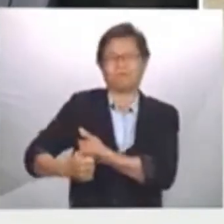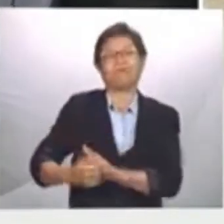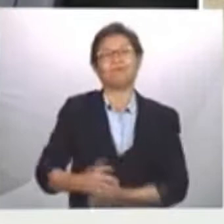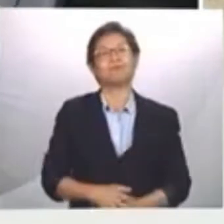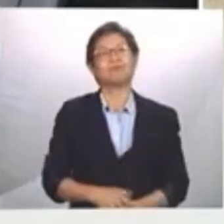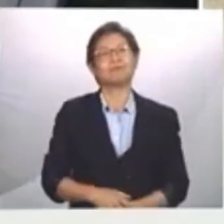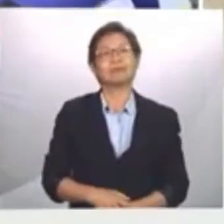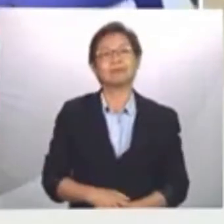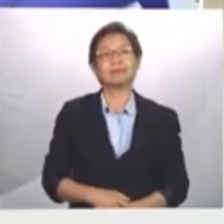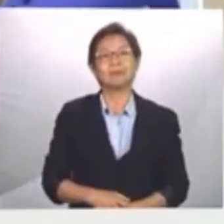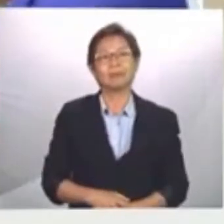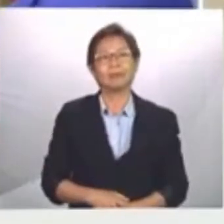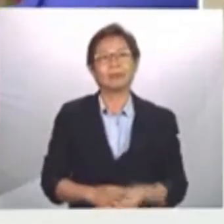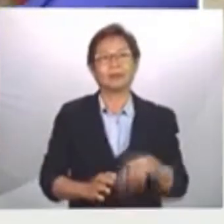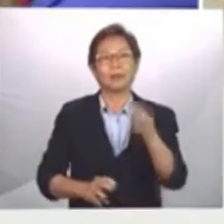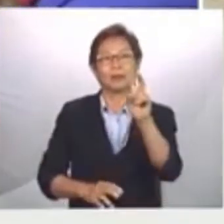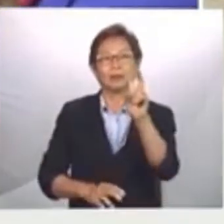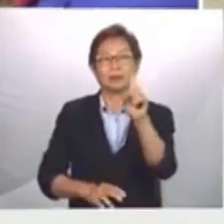Sebanyak